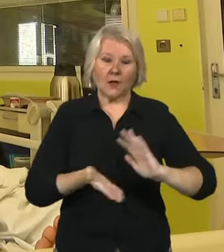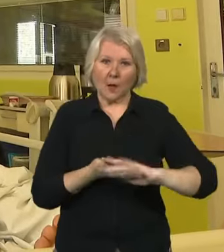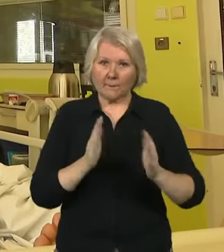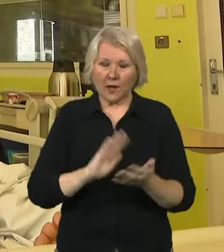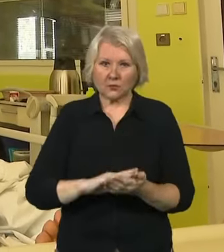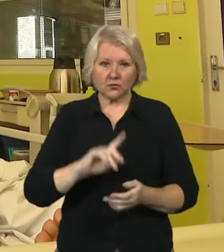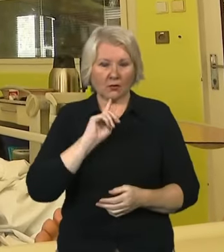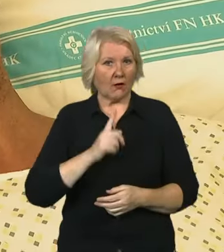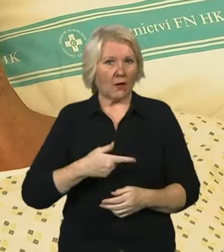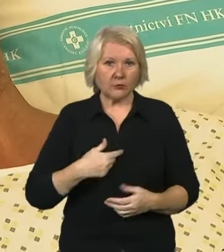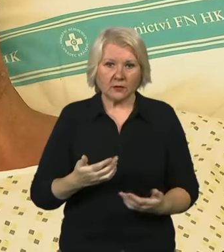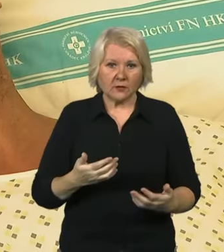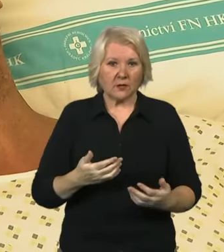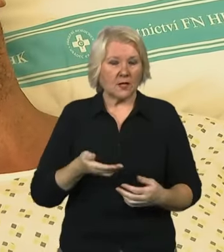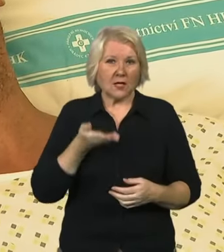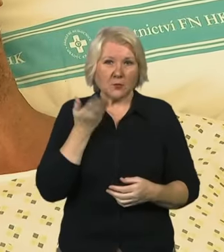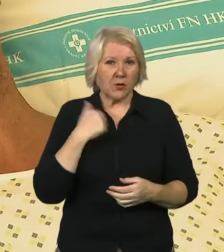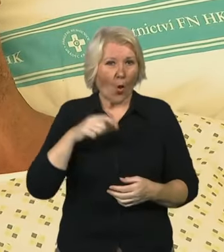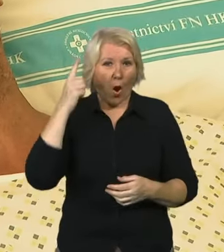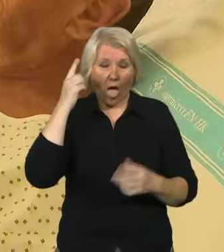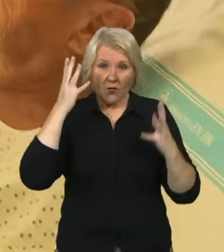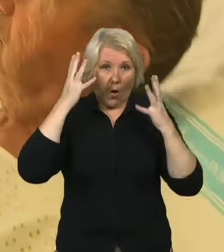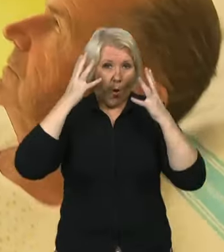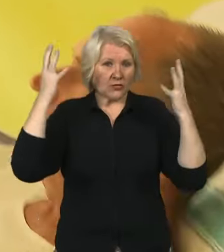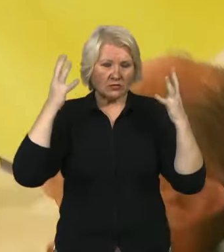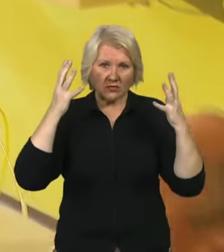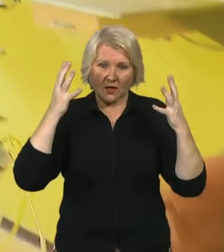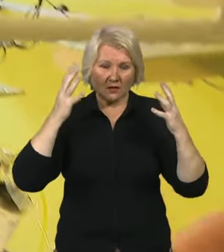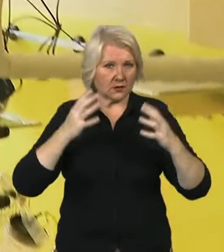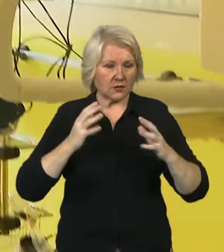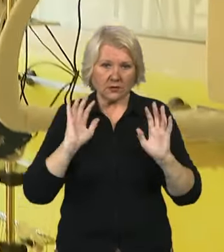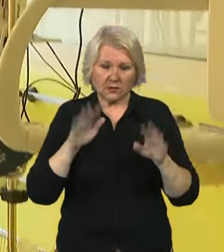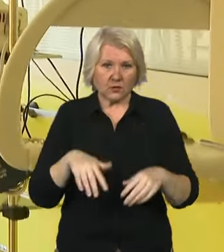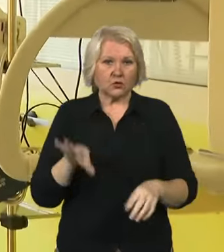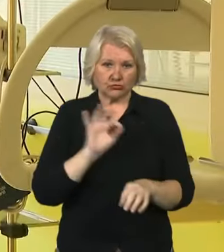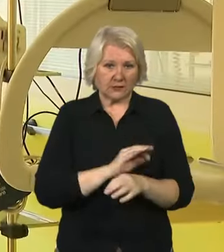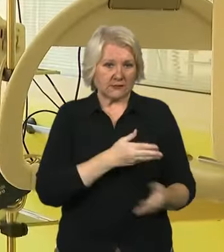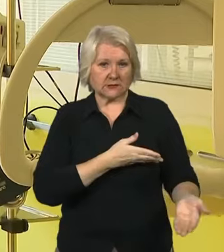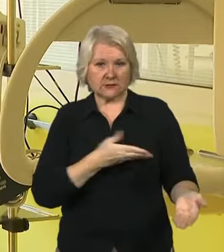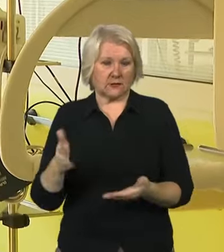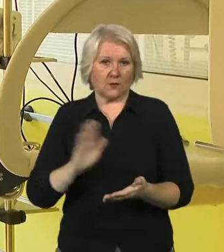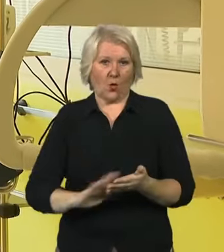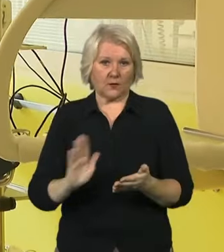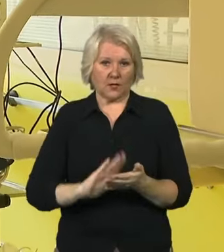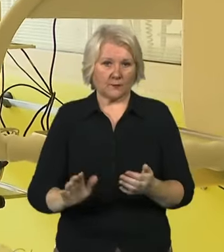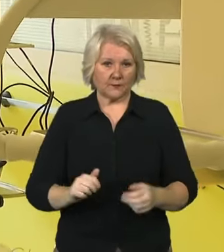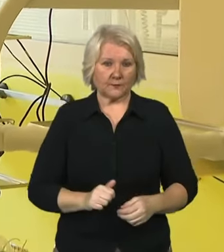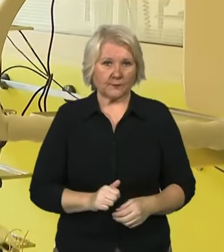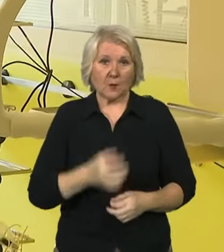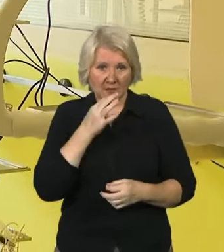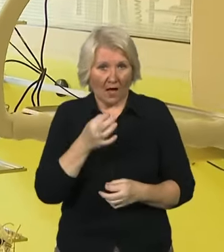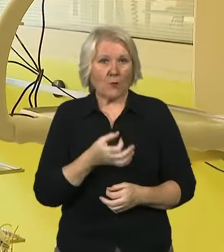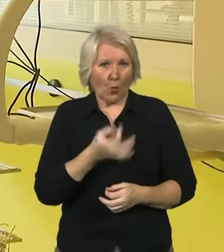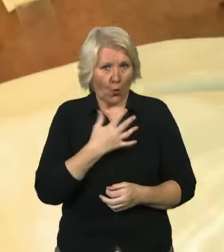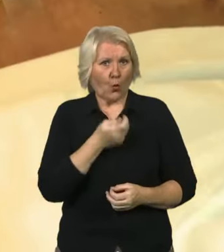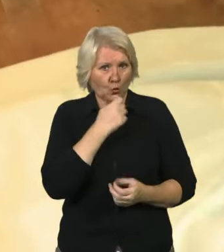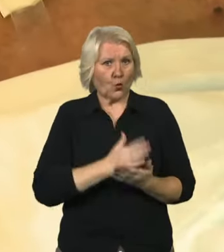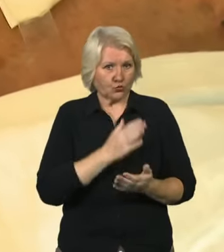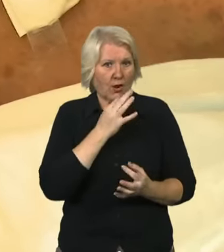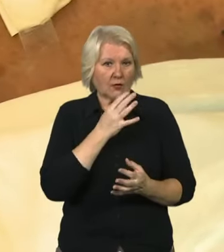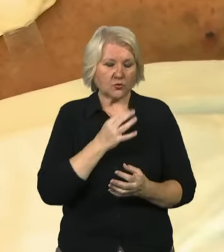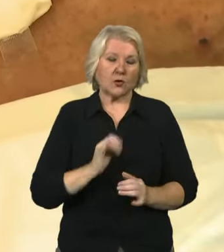že jsem měl hlavu strašně oteklou a že to bylo tak, tak. Tak u týdnu se lepší trochu. Jo, dneska jsem